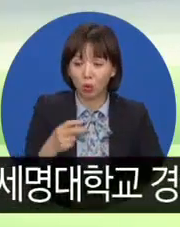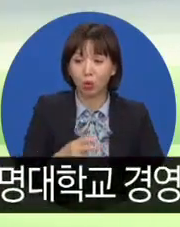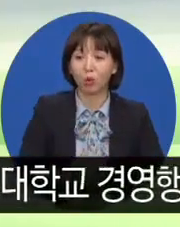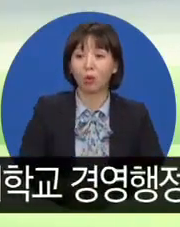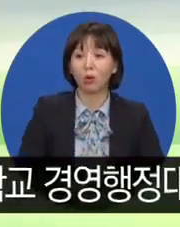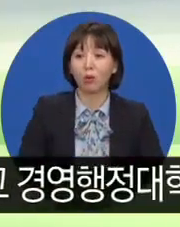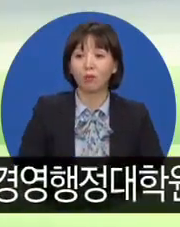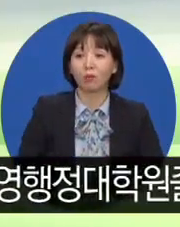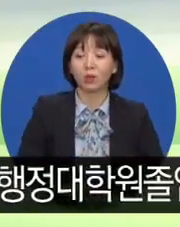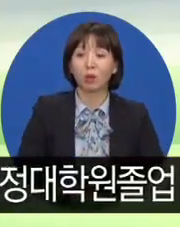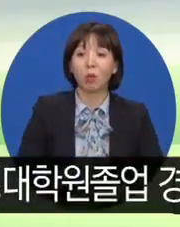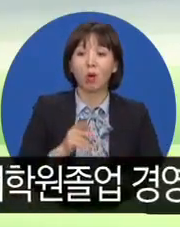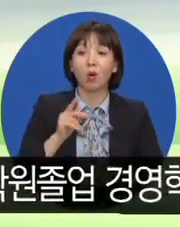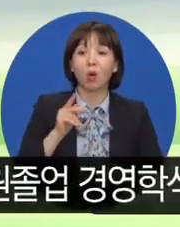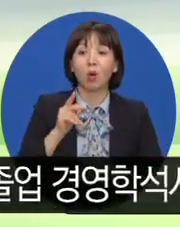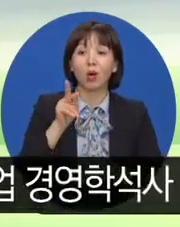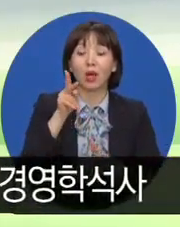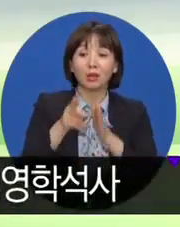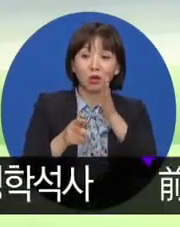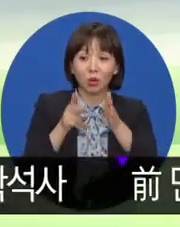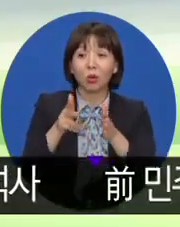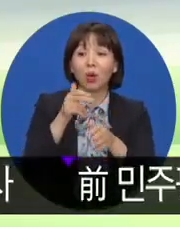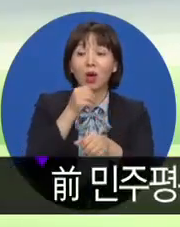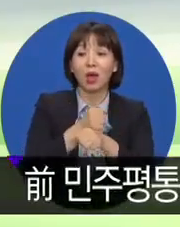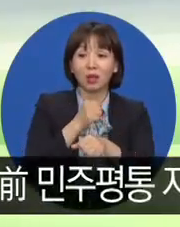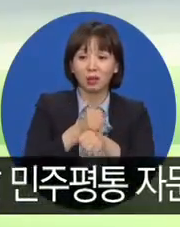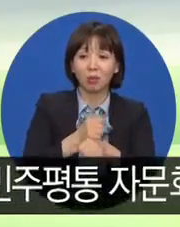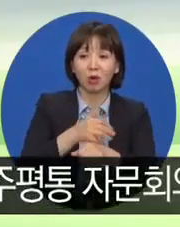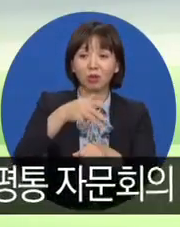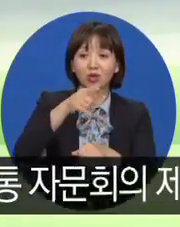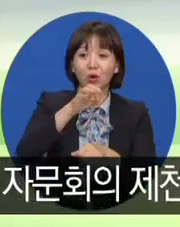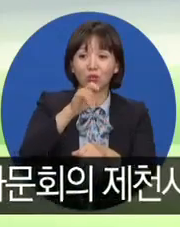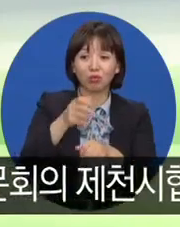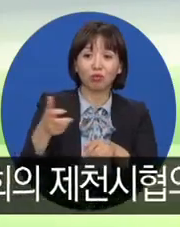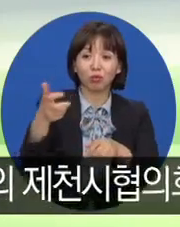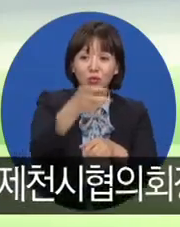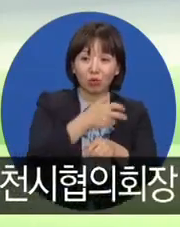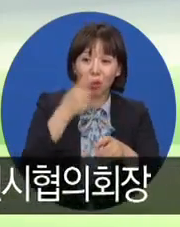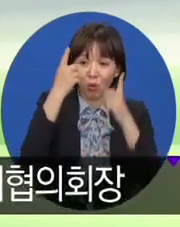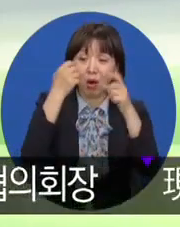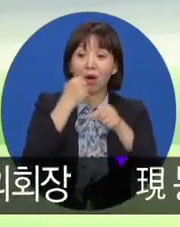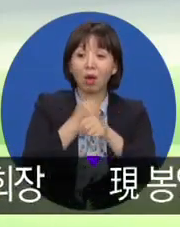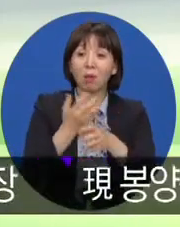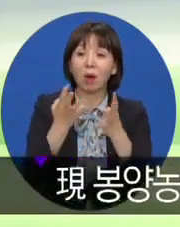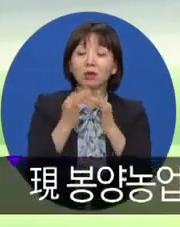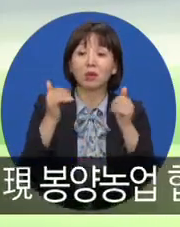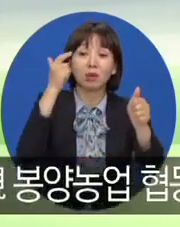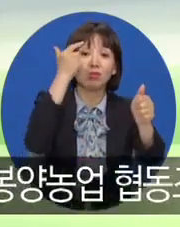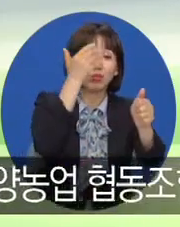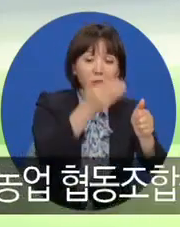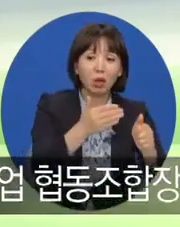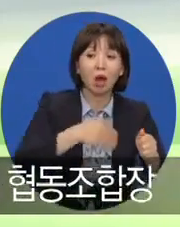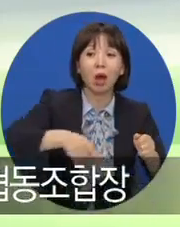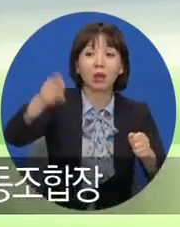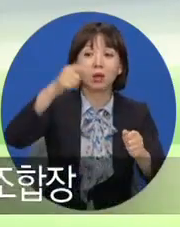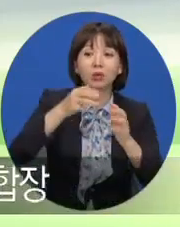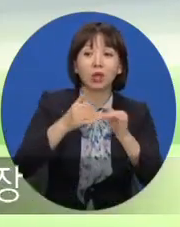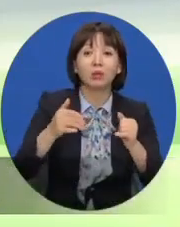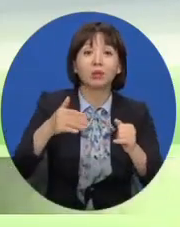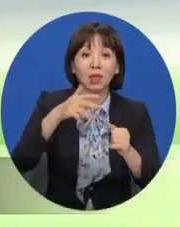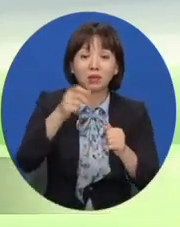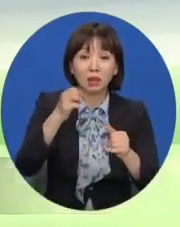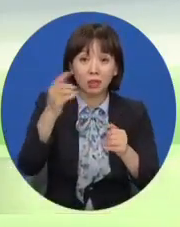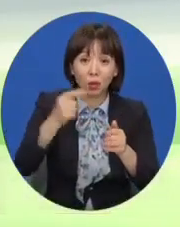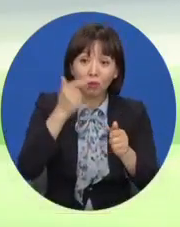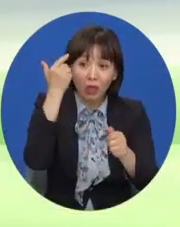후보께서 뭐 버스를 투어해가지고 뭐 제천 청풍을 보이고 한 바퀴 투어 돌리는데 제가 많은 분 물어봤습니다. 갔다 온 분들이 다시 제천을 찾는다고